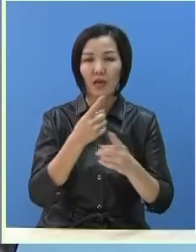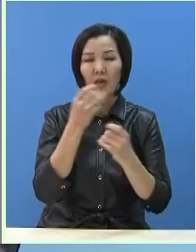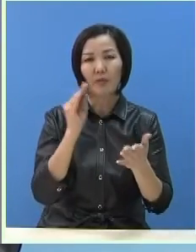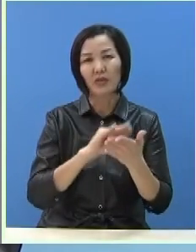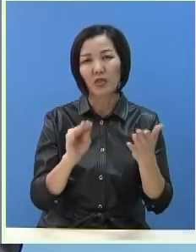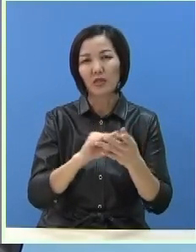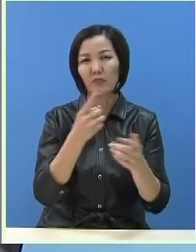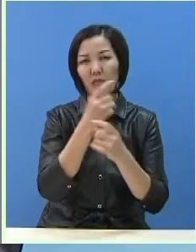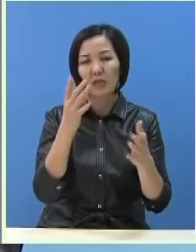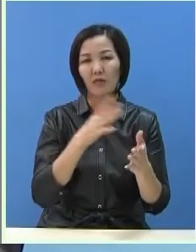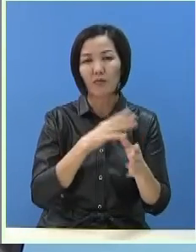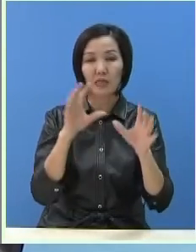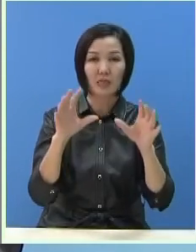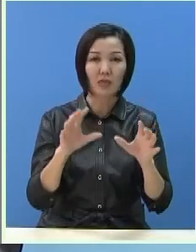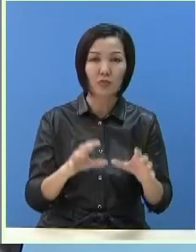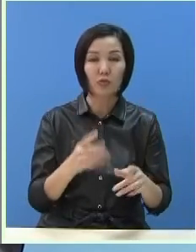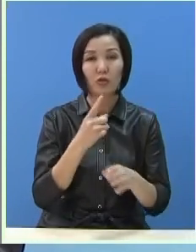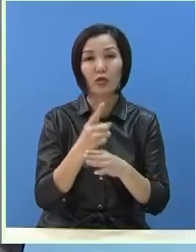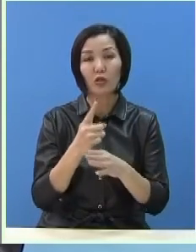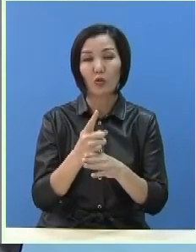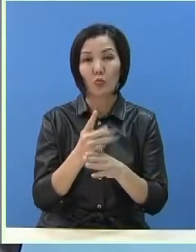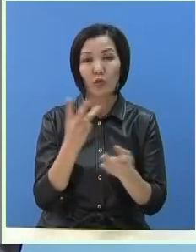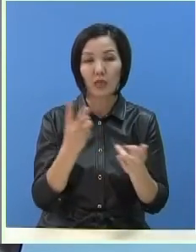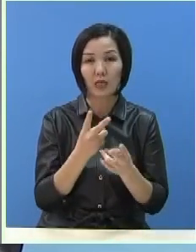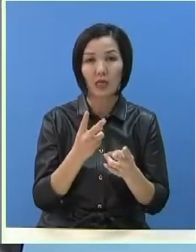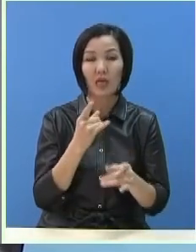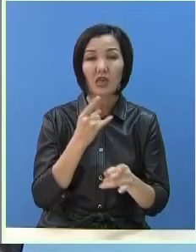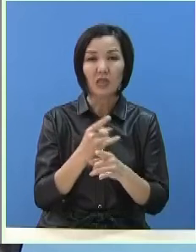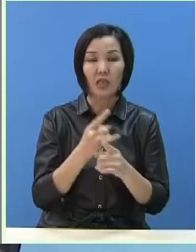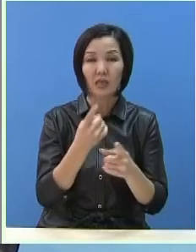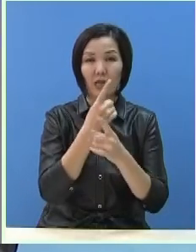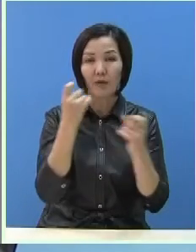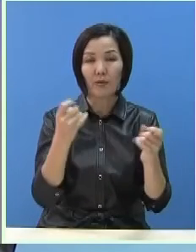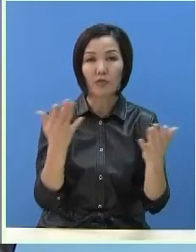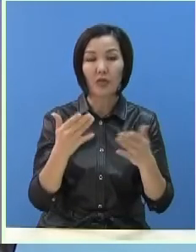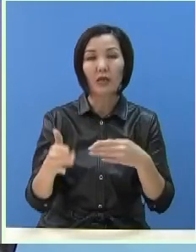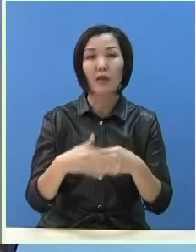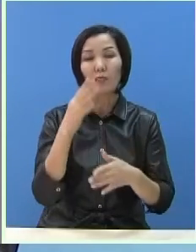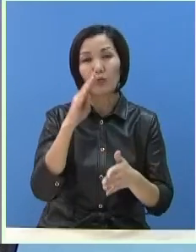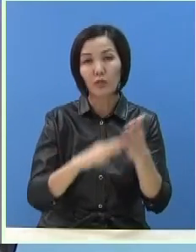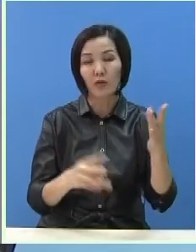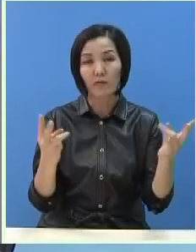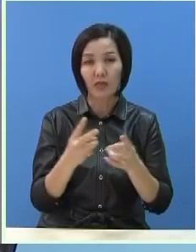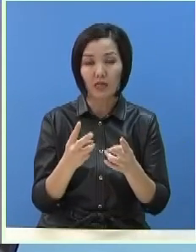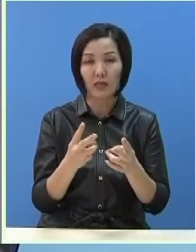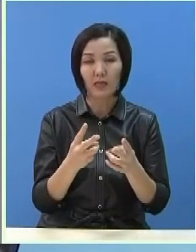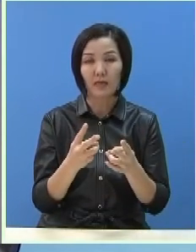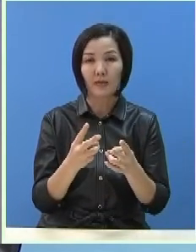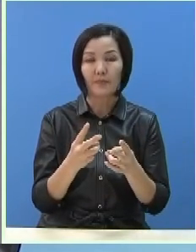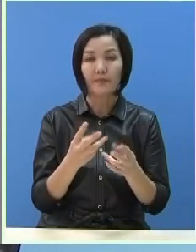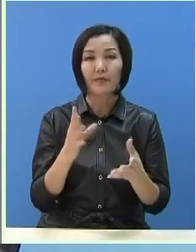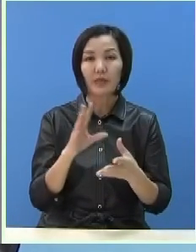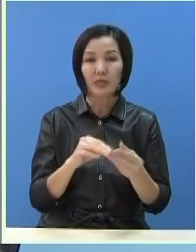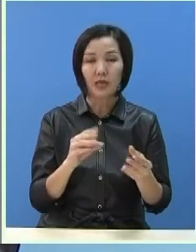береді. Осыған заң жүзінде шектеу қойып, жалған ақпарат берген үшін қандай да бір айыппұл болсын салып, оны шектеу керек. Және